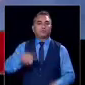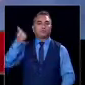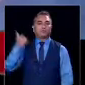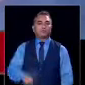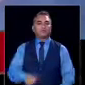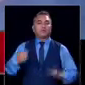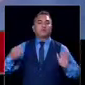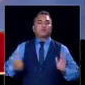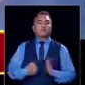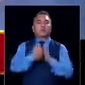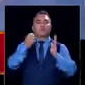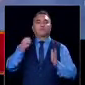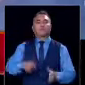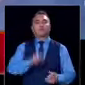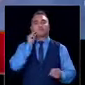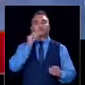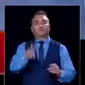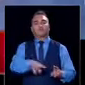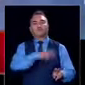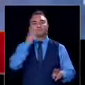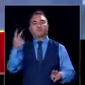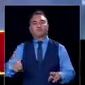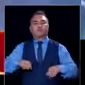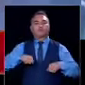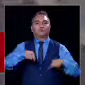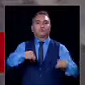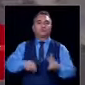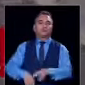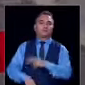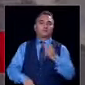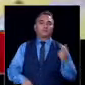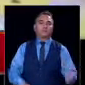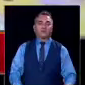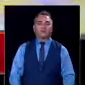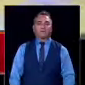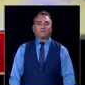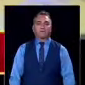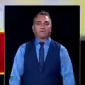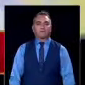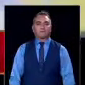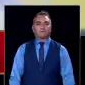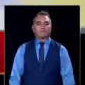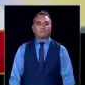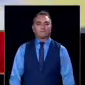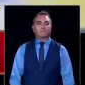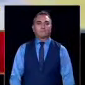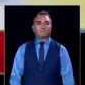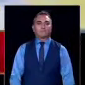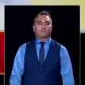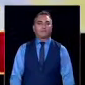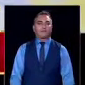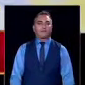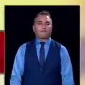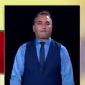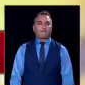Çarpmanın şiddetiyle yeğeni bir yana, scooter'ı bir yana savruldu. Scooter çarpmanın etkisiyle bizim iki tane taksimiz vardı burada. Onlara da